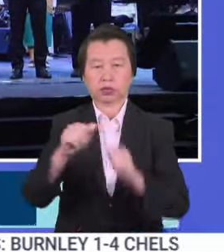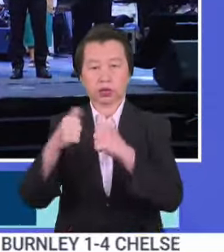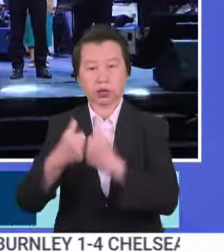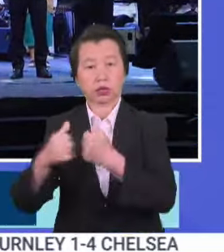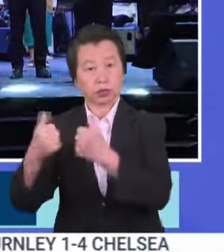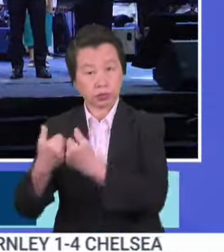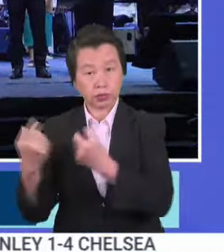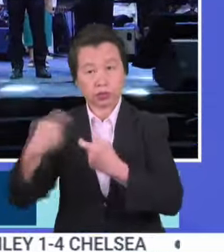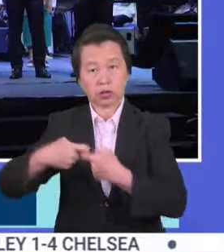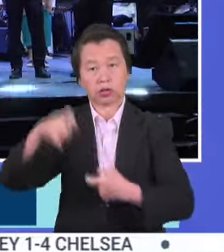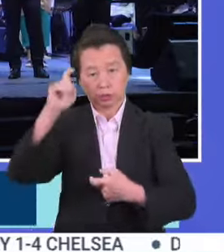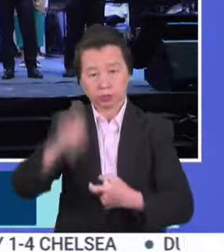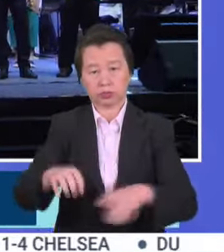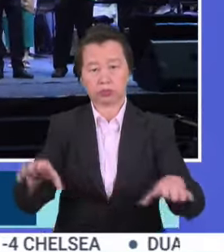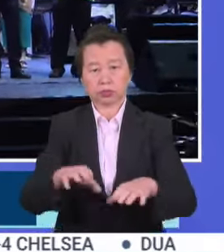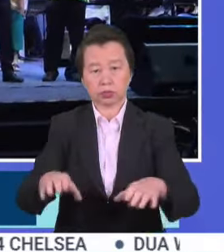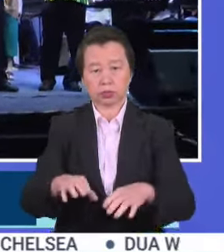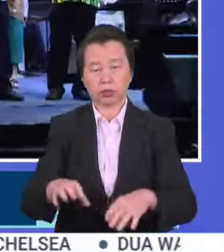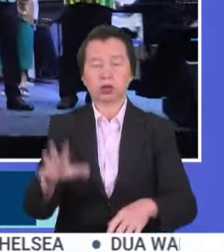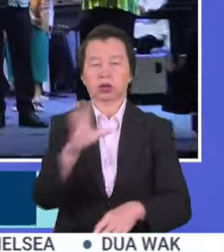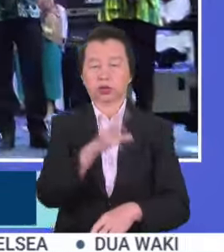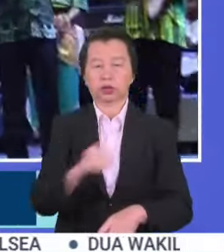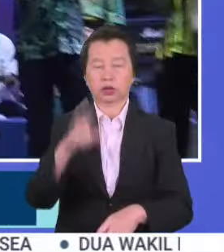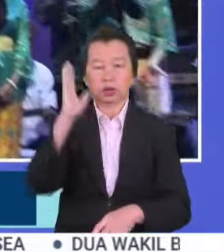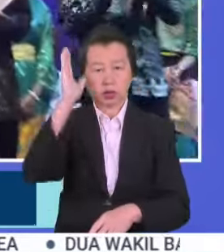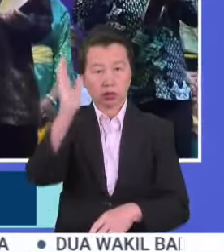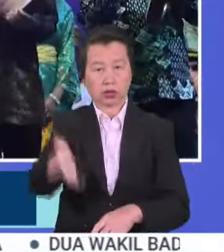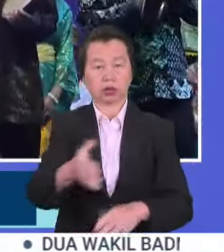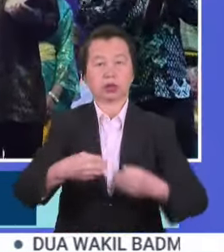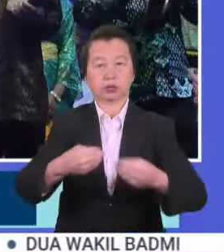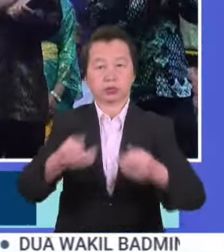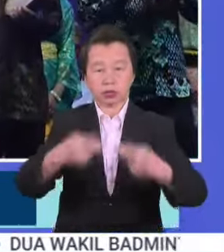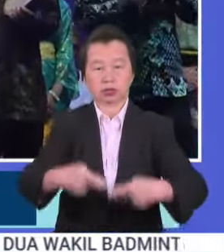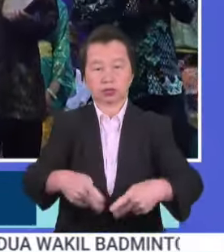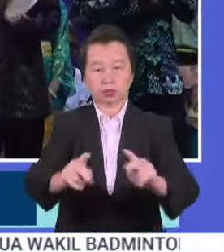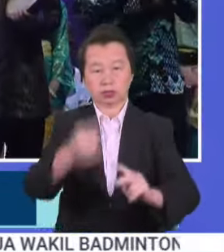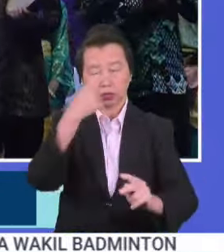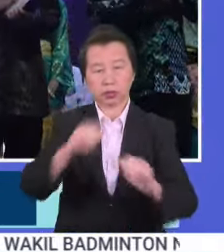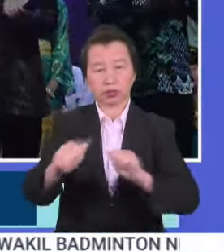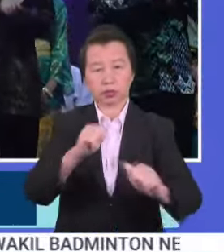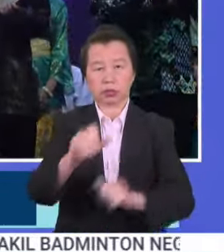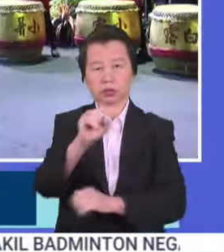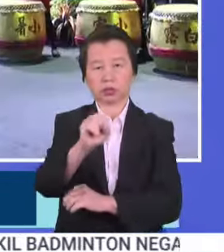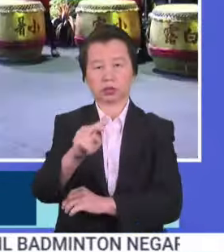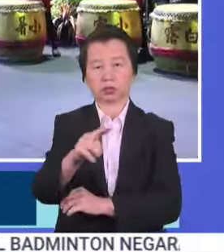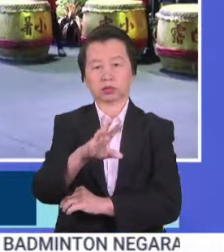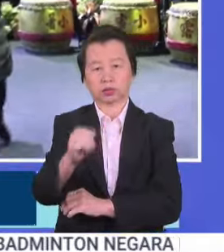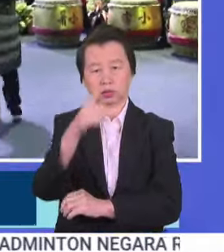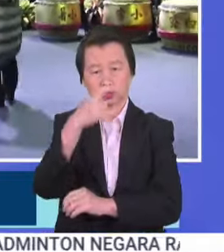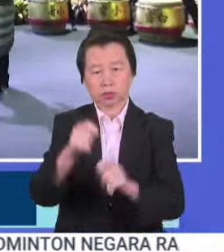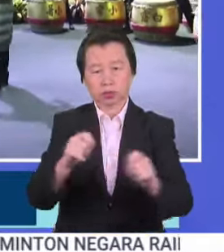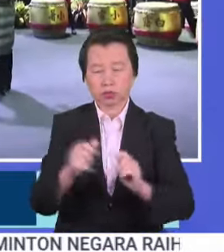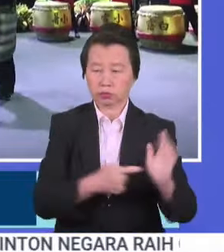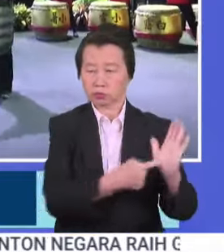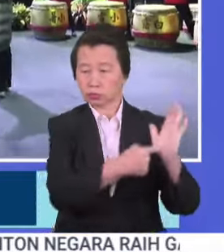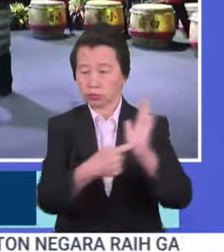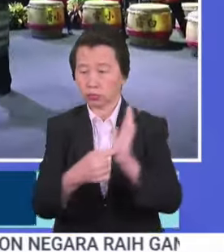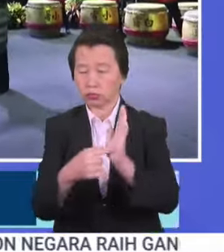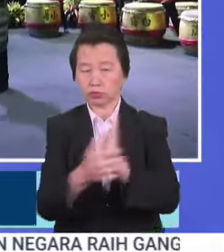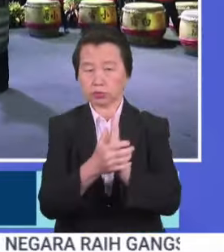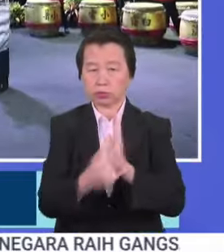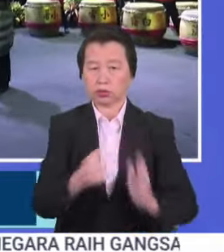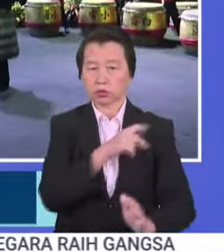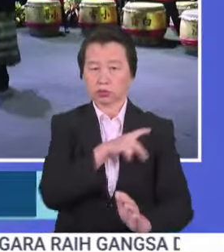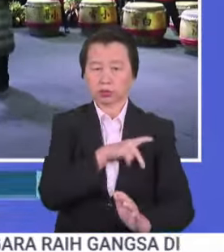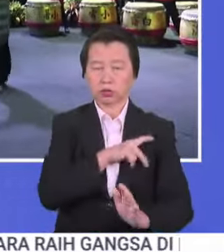agensi berkaitan perlu dilaksana. Ia juga dijangka akan memberi peluang kepada penggiat seni tempatan menyelahkan identiti dan